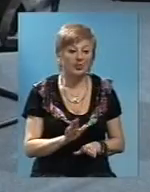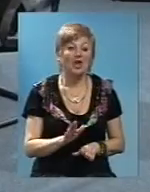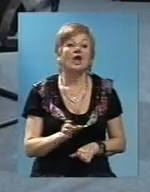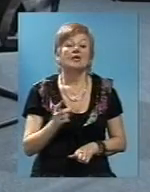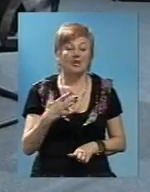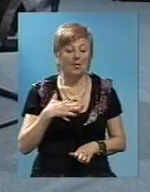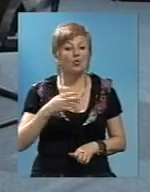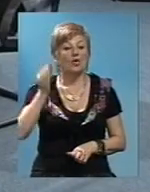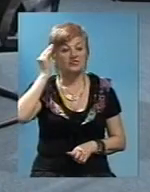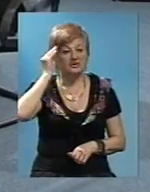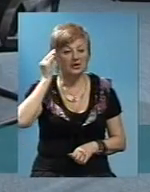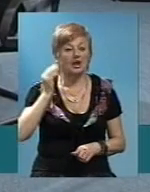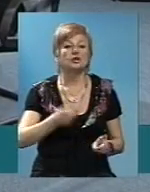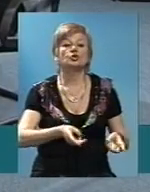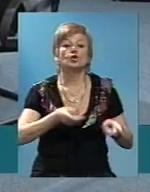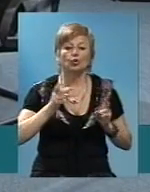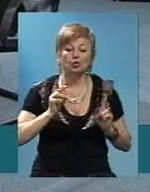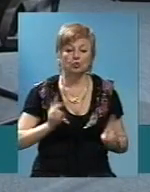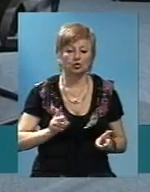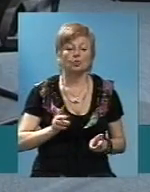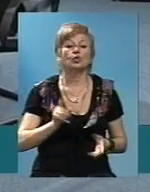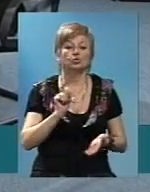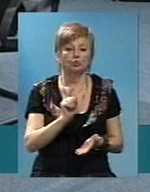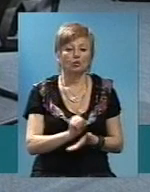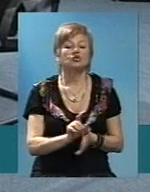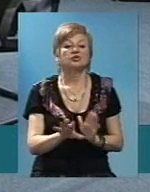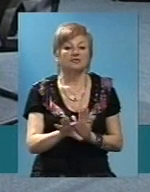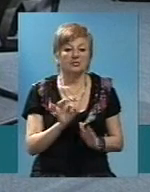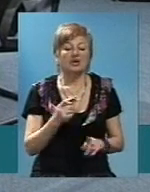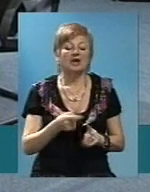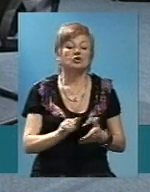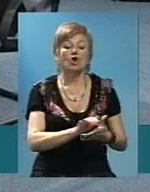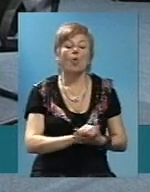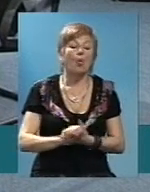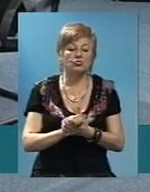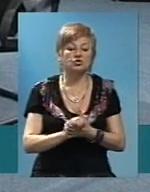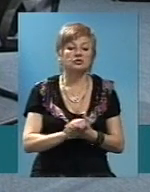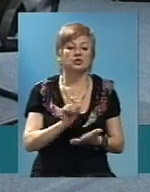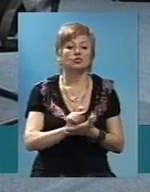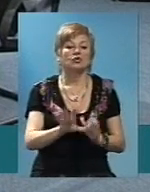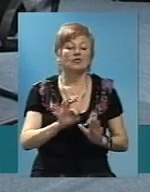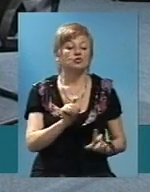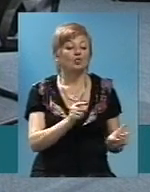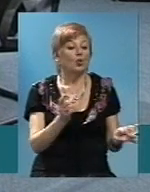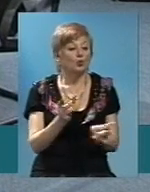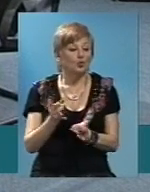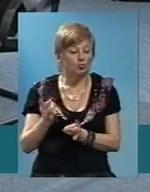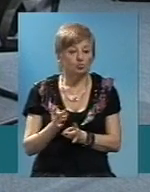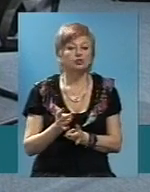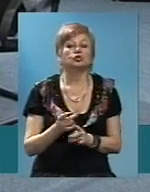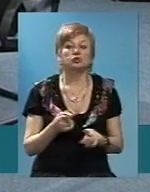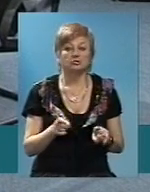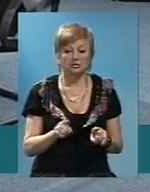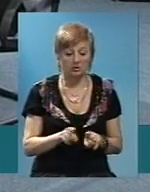мій погляд, хто має визначати це має визначати суспільство. Виходячи із потреб суспільства і тих викликів, які